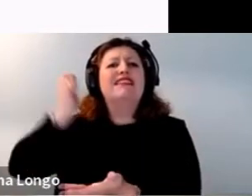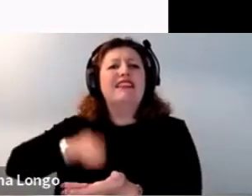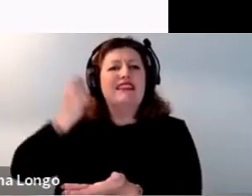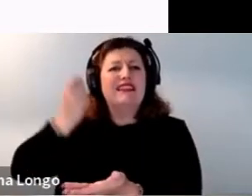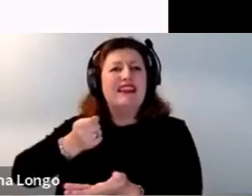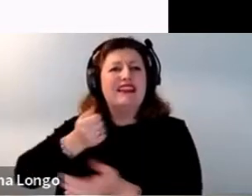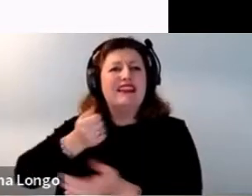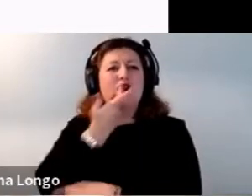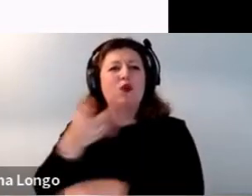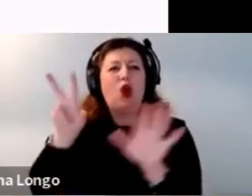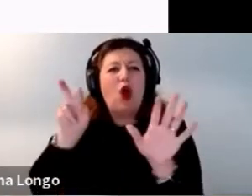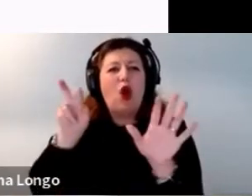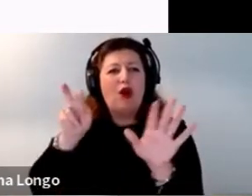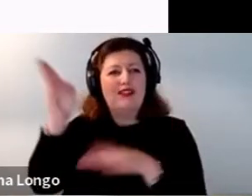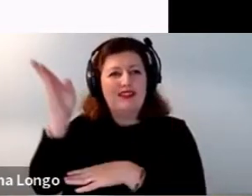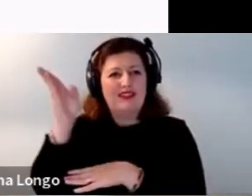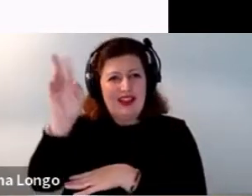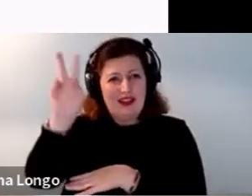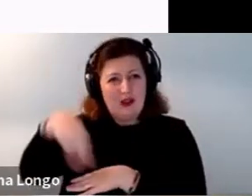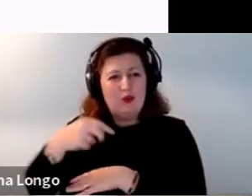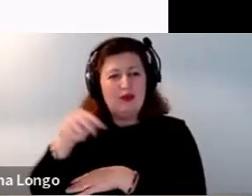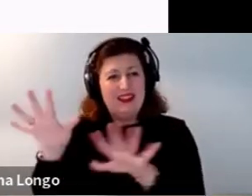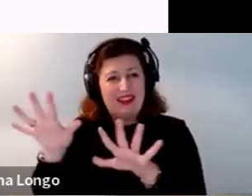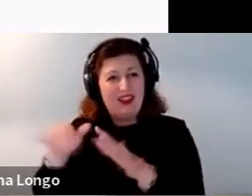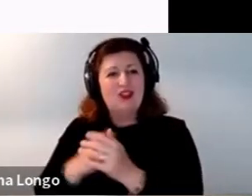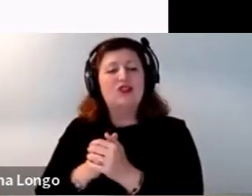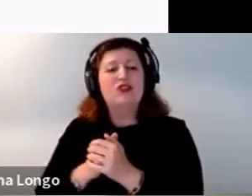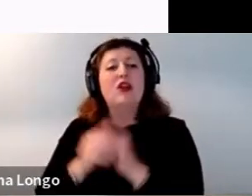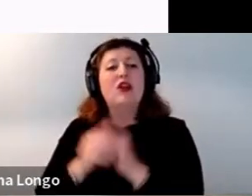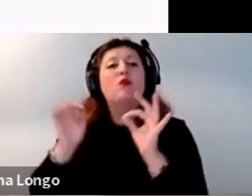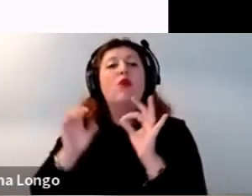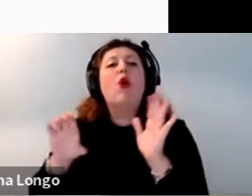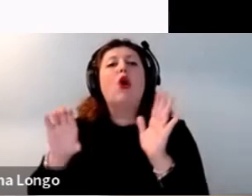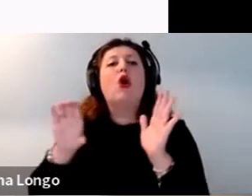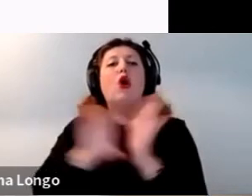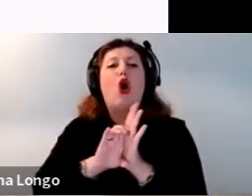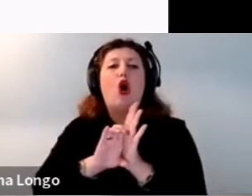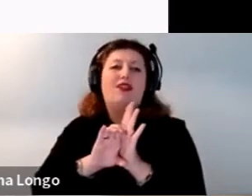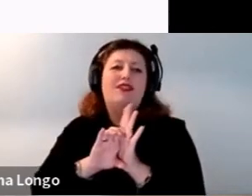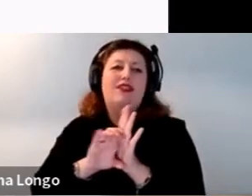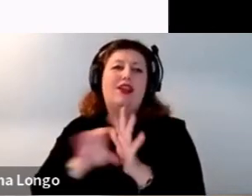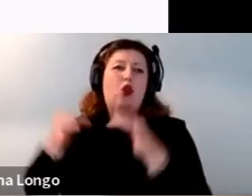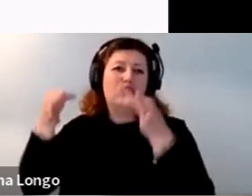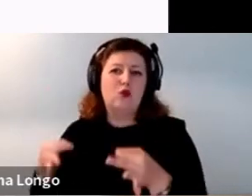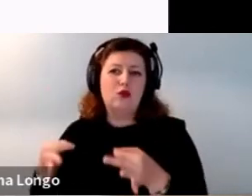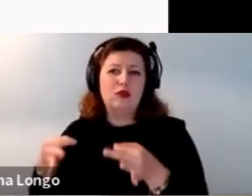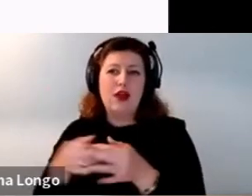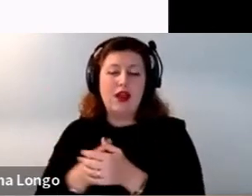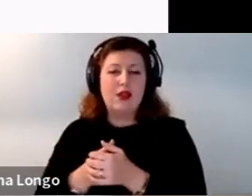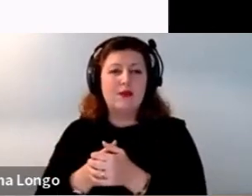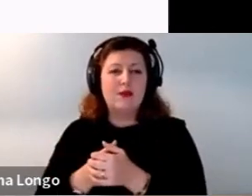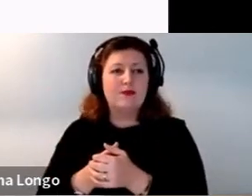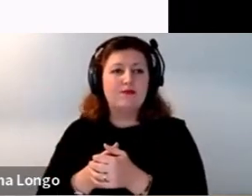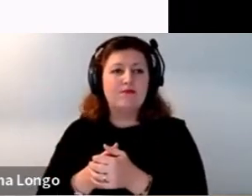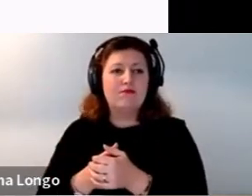del 2010 della Corte Costituzionale. La sentenza della Corte Istituzionale